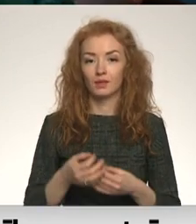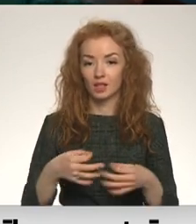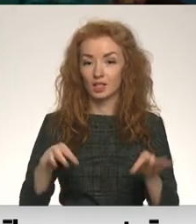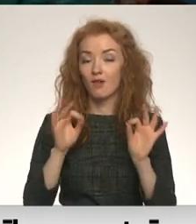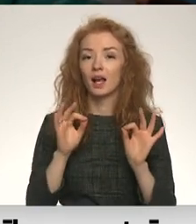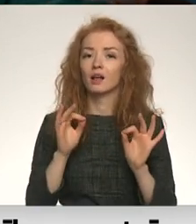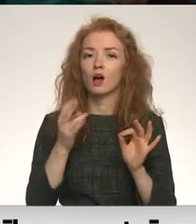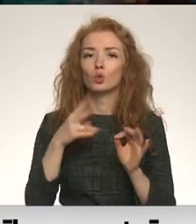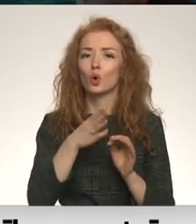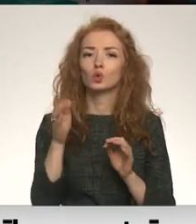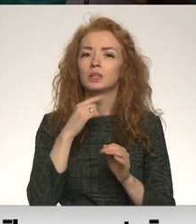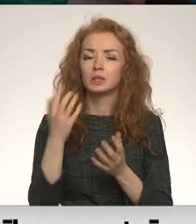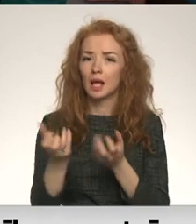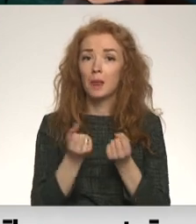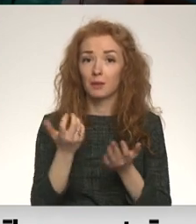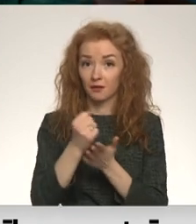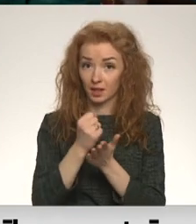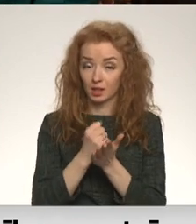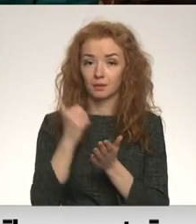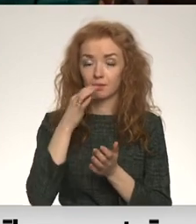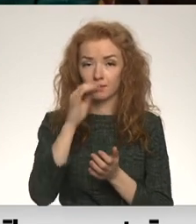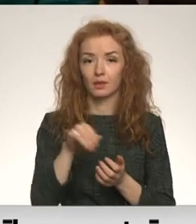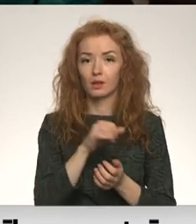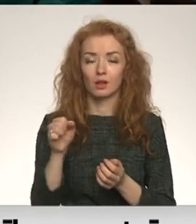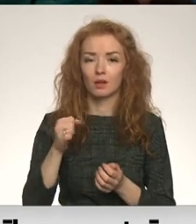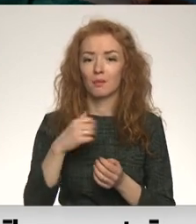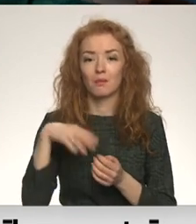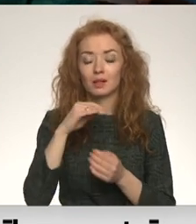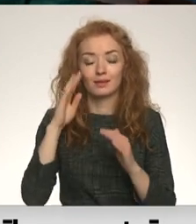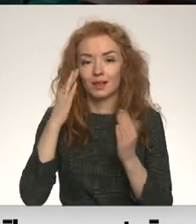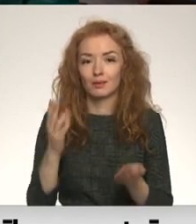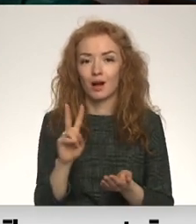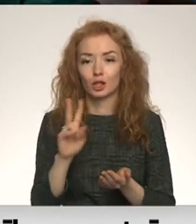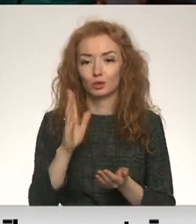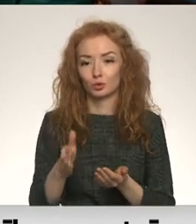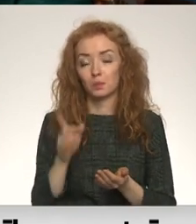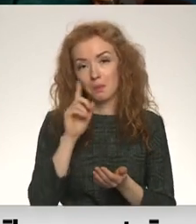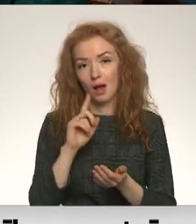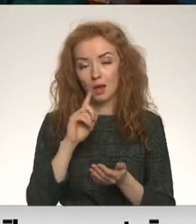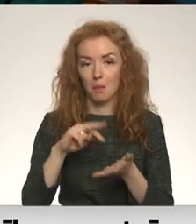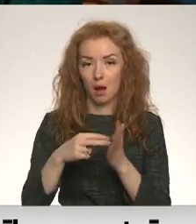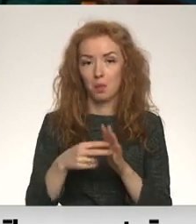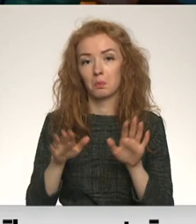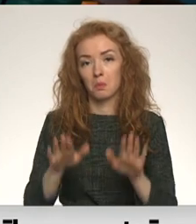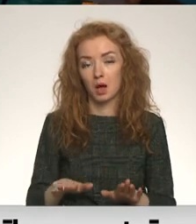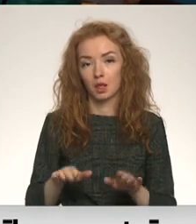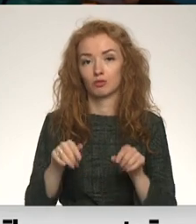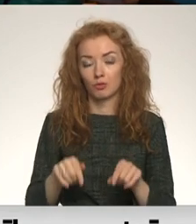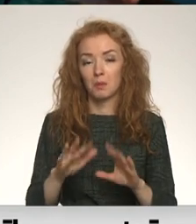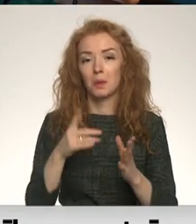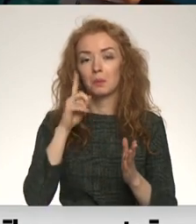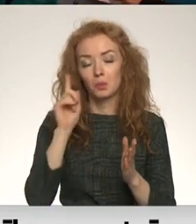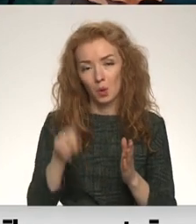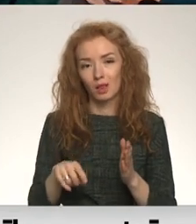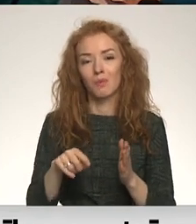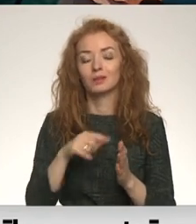Svarīgākais, ko vēlaties, ir vīza? Jā, neviens nezina, kas būs. Pagaidām plānojam šeit palikt, bet, protams, ka kaut